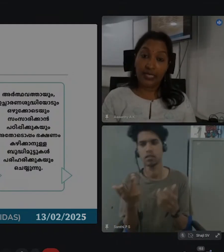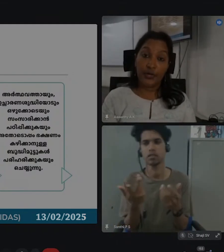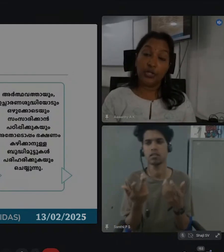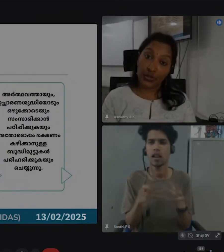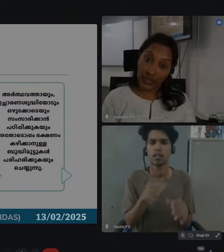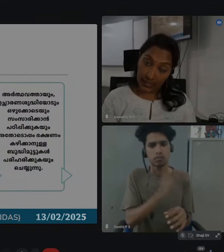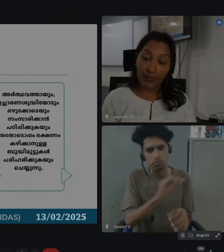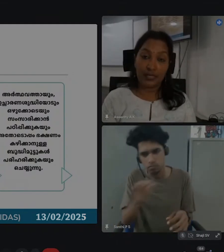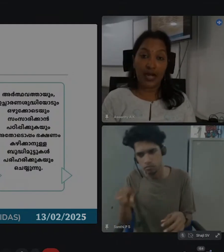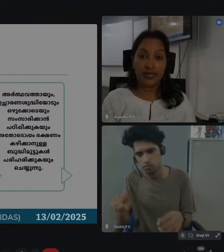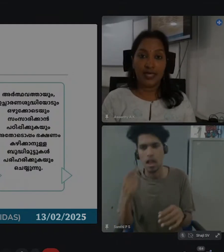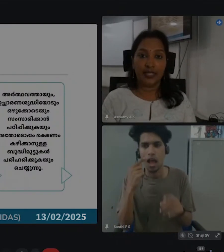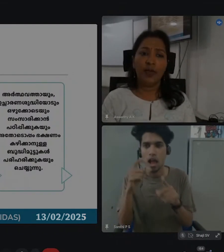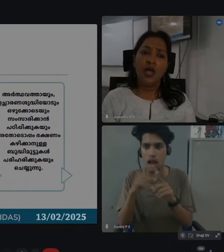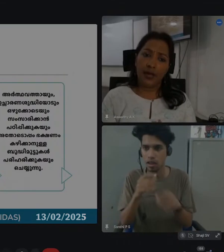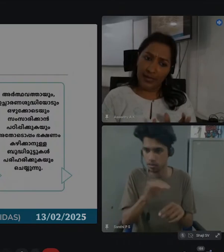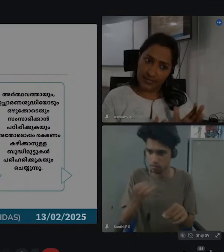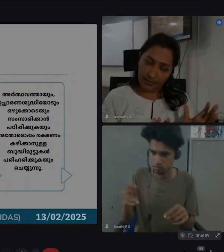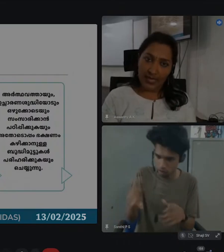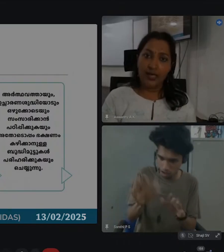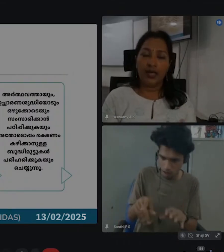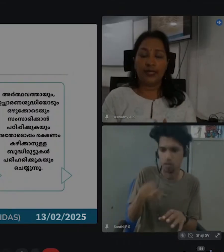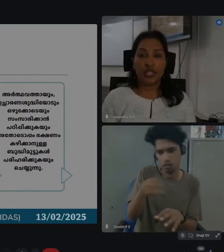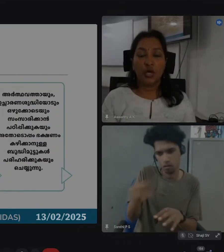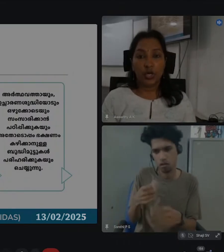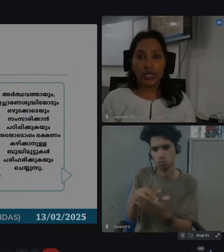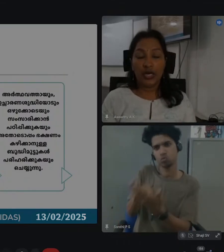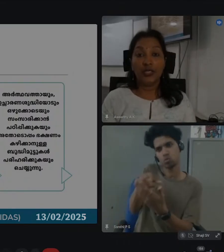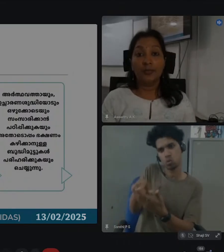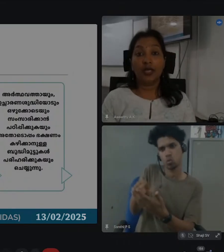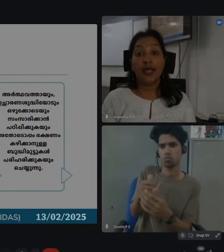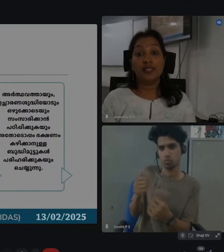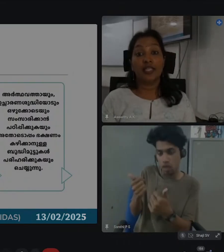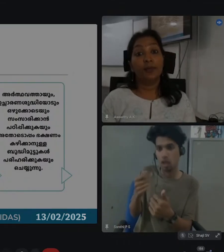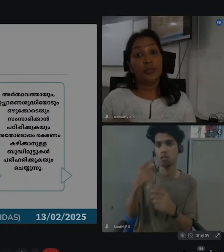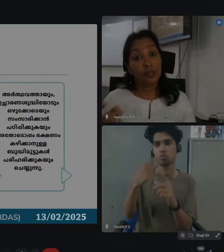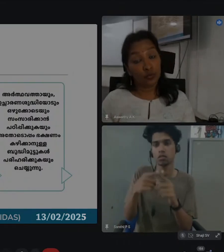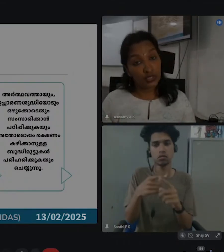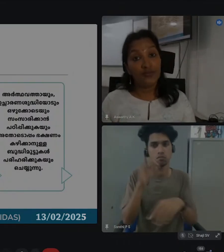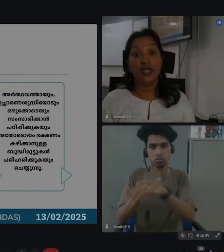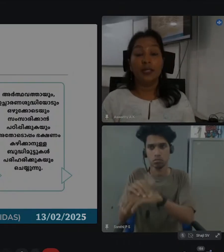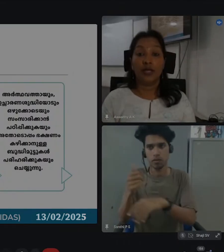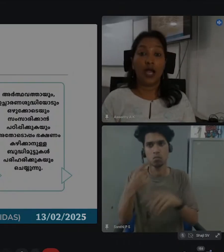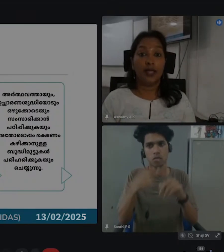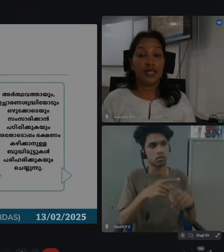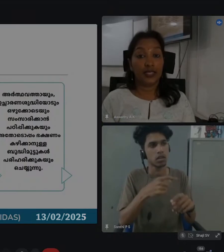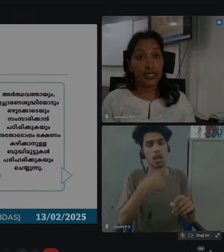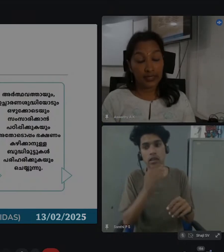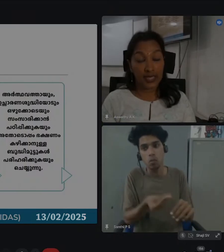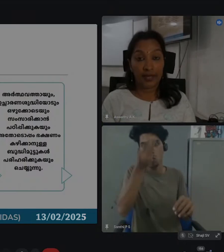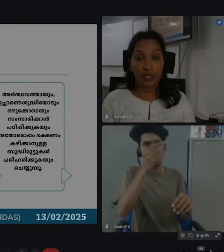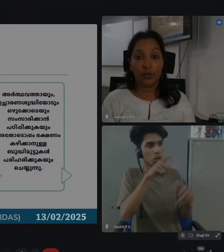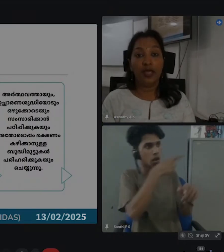വെല്ലുവിളികൾ നേരിടുന്ന കുഞ്ഞുങ്ങളിലും നമുക്ക് കാണാൻ സാധിക്കും, മറ്റ് പല പ്രശ്നങ്ങളുള്ള കുഞ്ഞുങ്ങളിലും നമുക്ക് കാണാൻ സാധിക്കും, അതുപോലെ മുതിർന്നവരിലും നമുക്ക് കാണാൻ